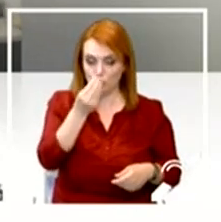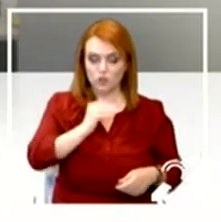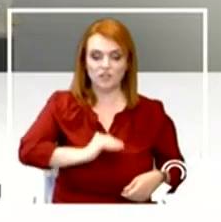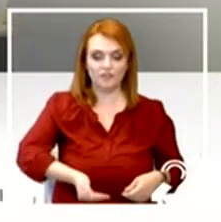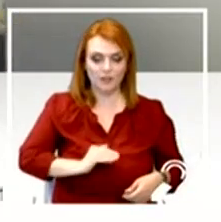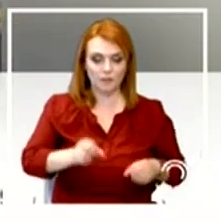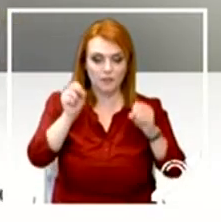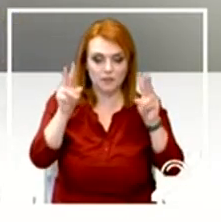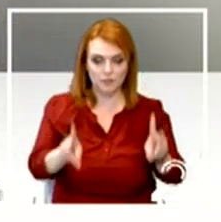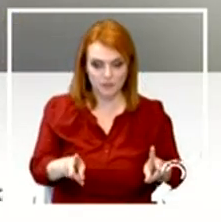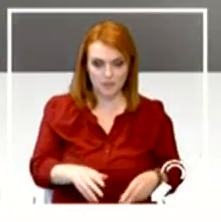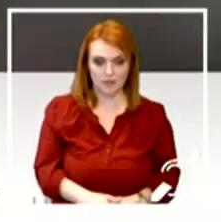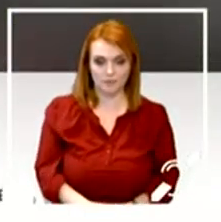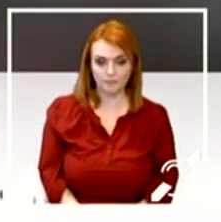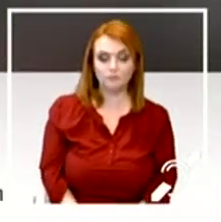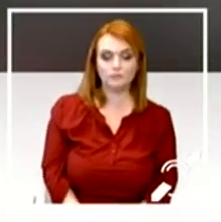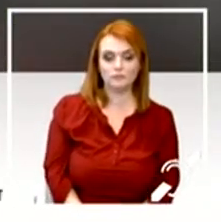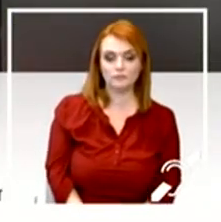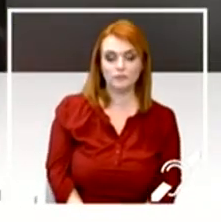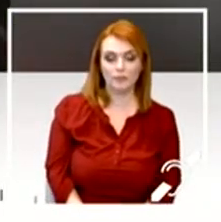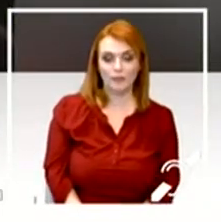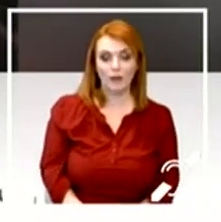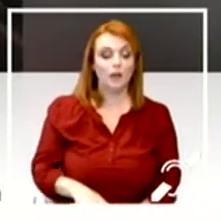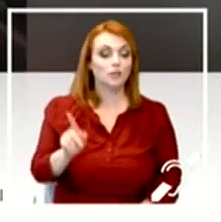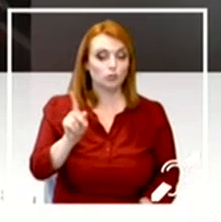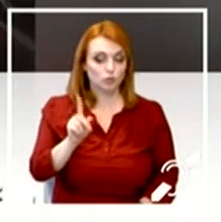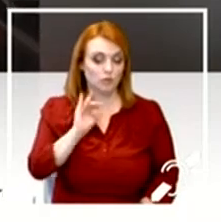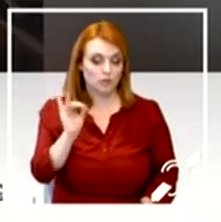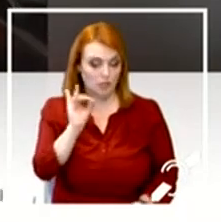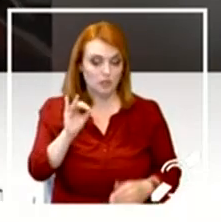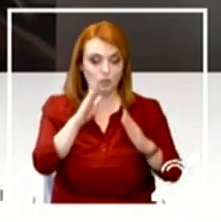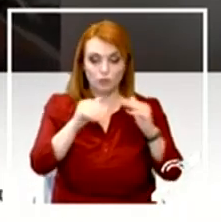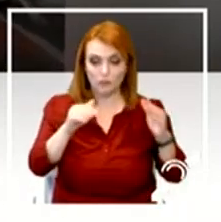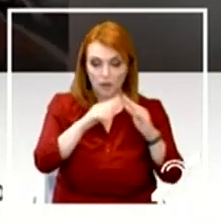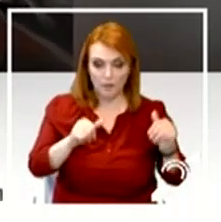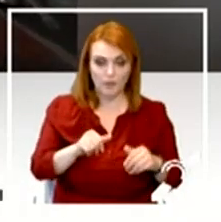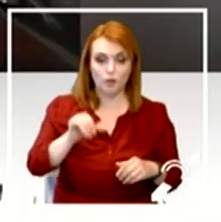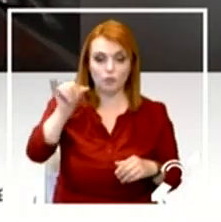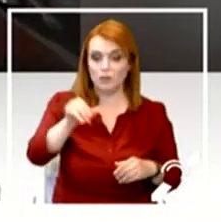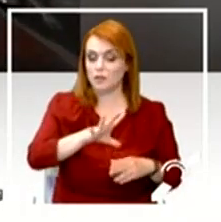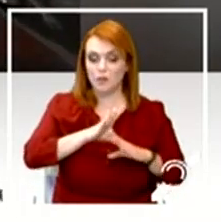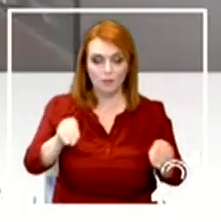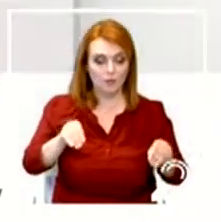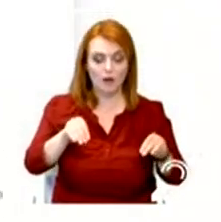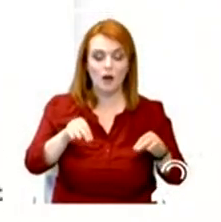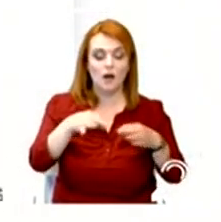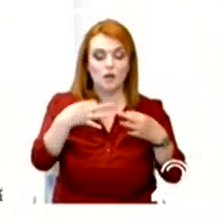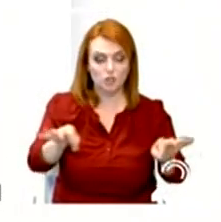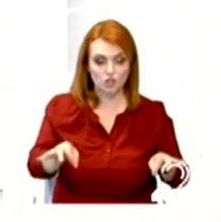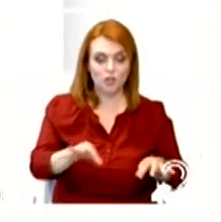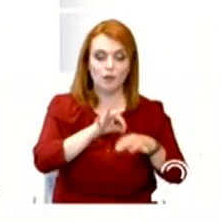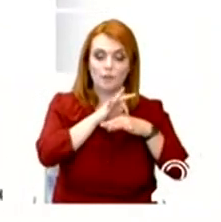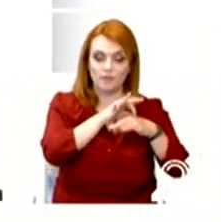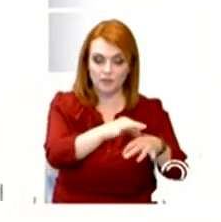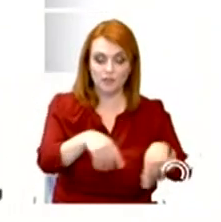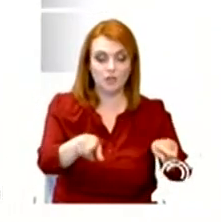de zi nu avea autorizație sanitar-veterinară și nici permis de funcționare. De cealaltă parte, administrația taberei spune că a activat